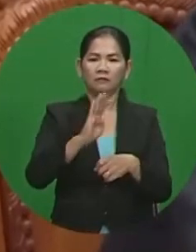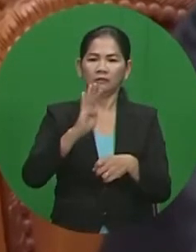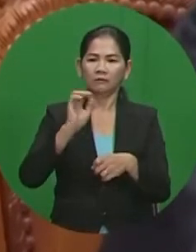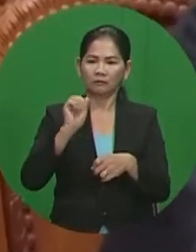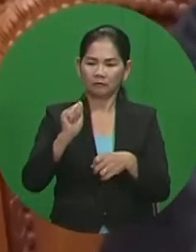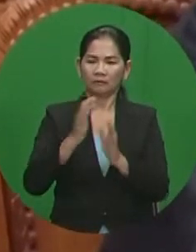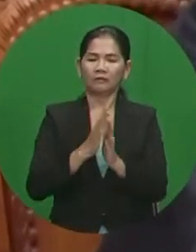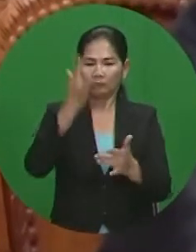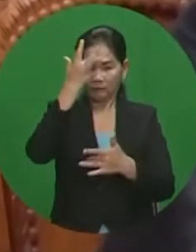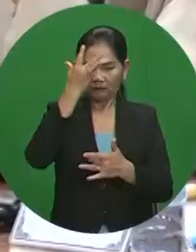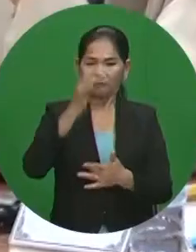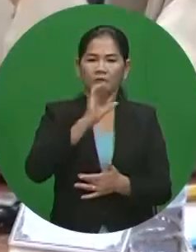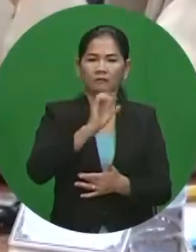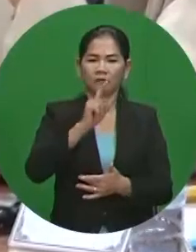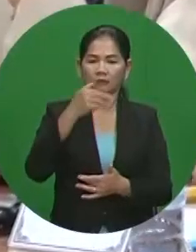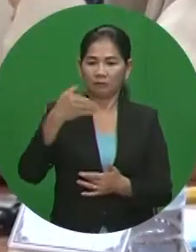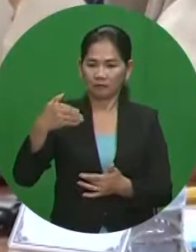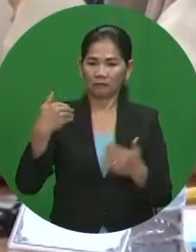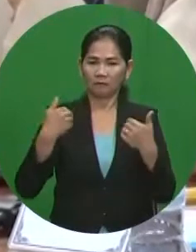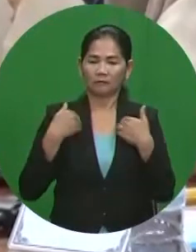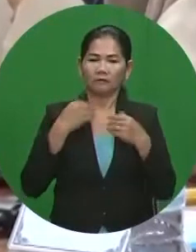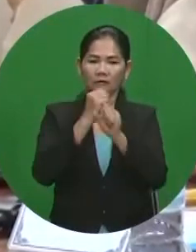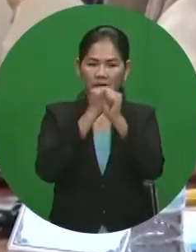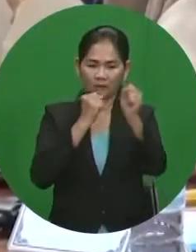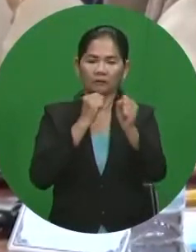ញ្ហាជំងឺ COVID-19 ដោយផ្សា